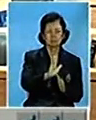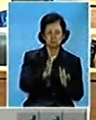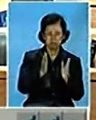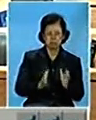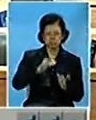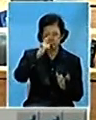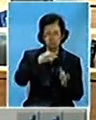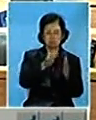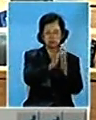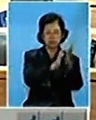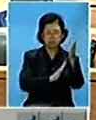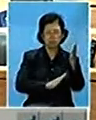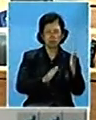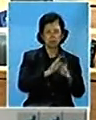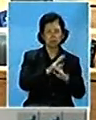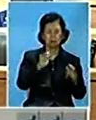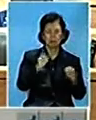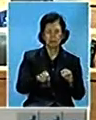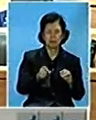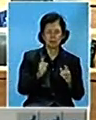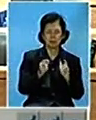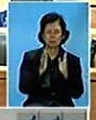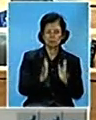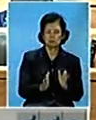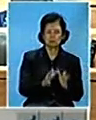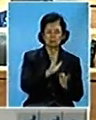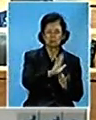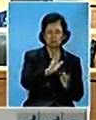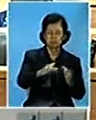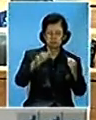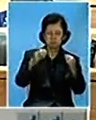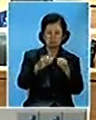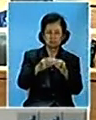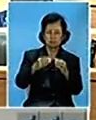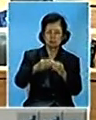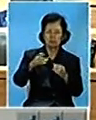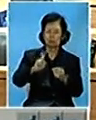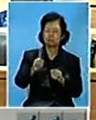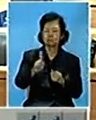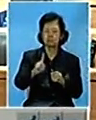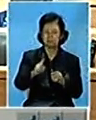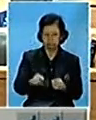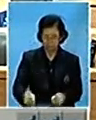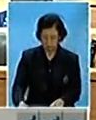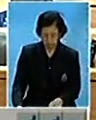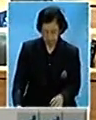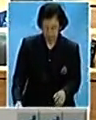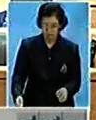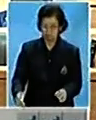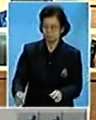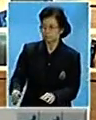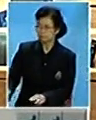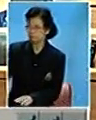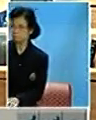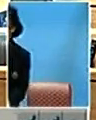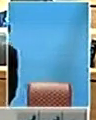ทศไม่ใช่ท่านเป็นคนขององค์กรใดองค์กรหนึ่งพรรคการเมืองใดพรรคการเ